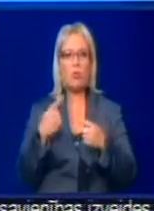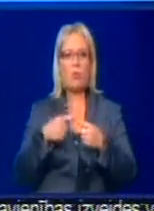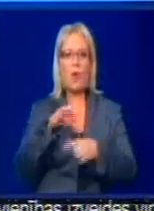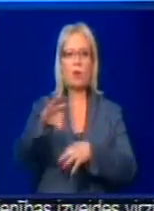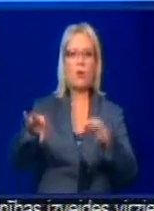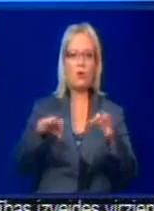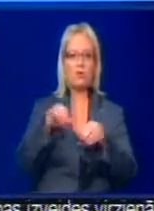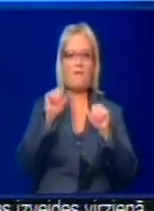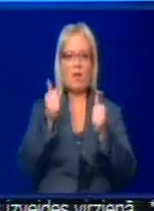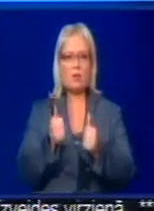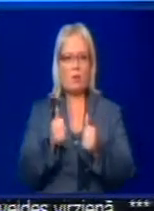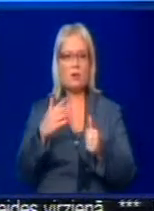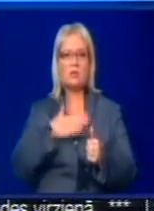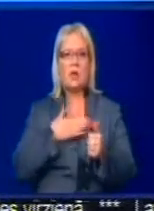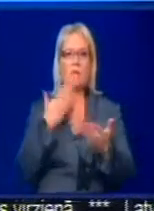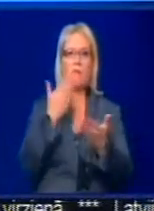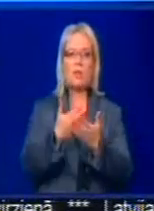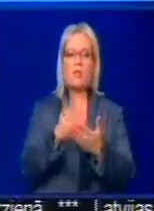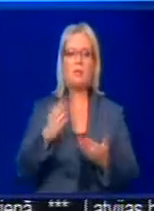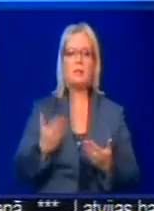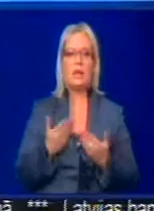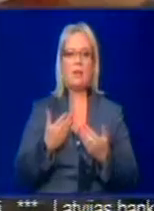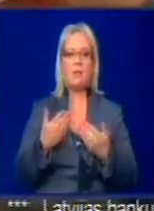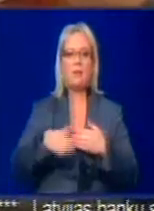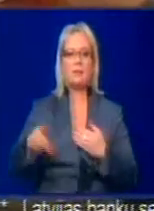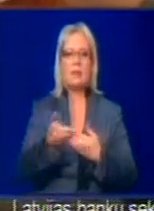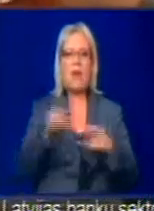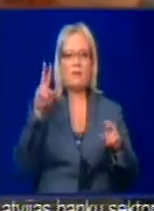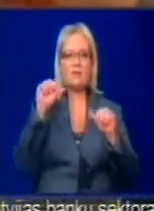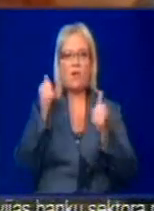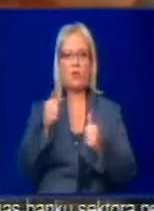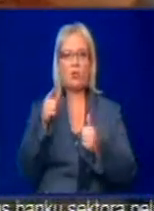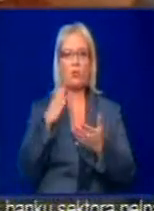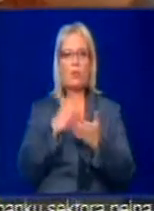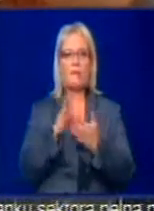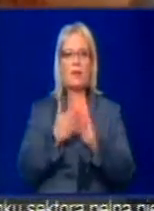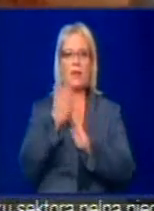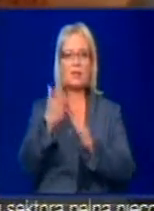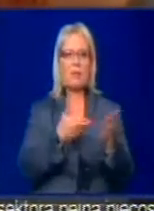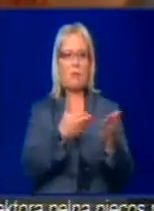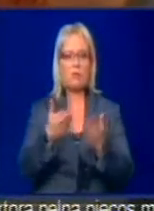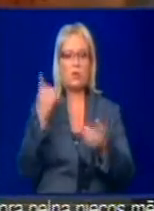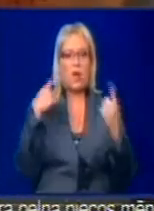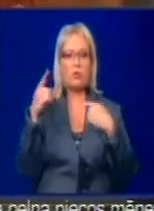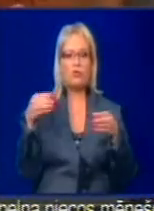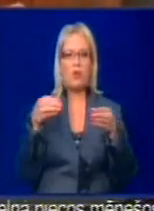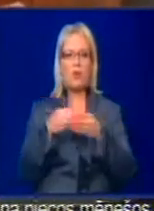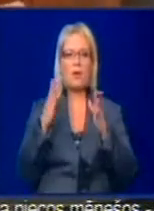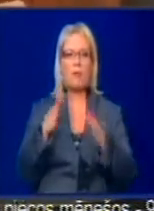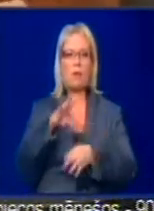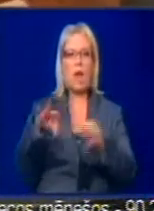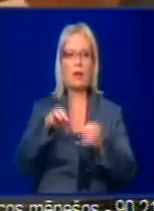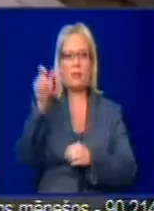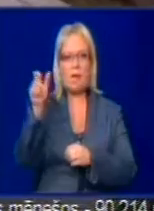un arhitektonisko veidolu. Savu piedāvājumu par dzīvības dravas veidolu un tur notiekošo var iesniegt jebkurš. Radošajā komandā